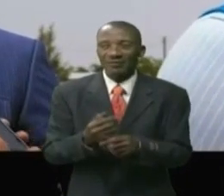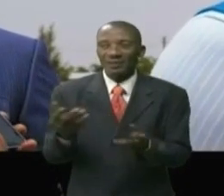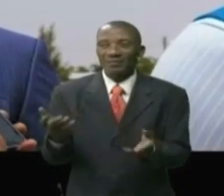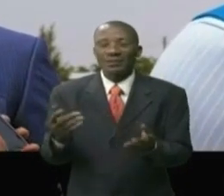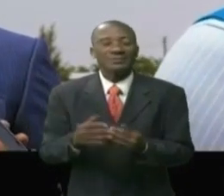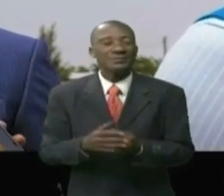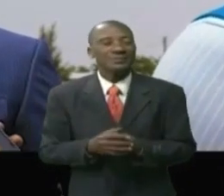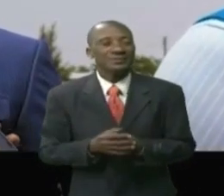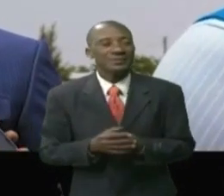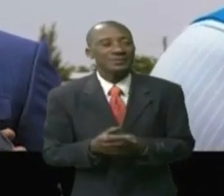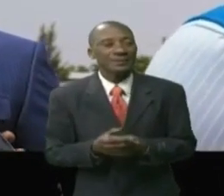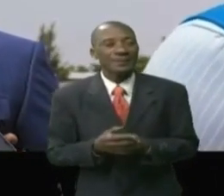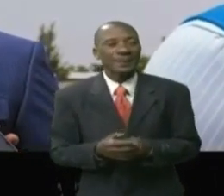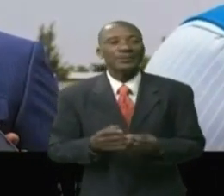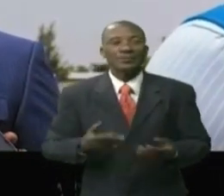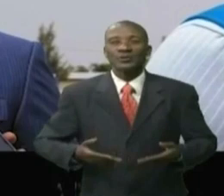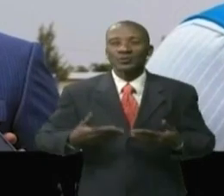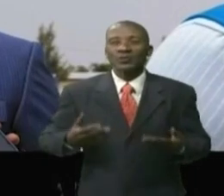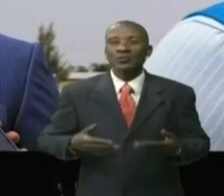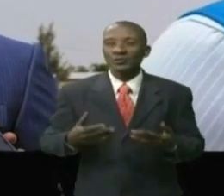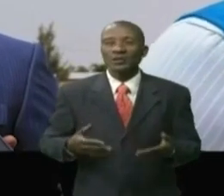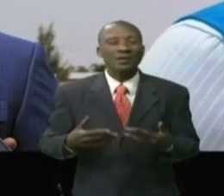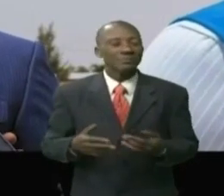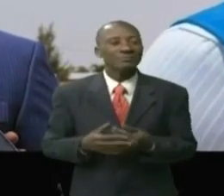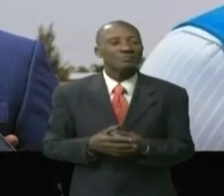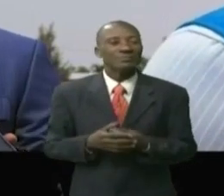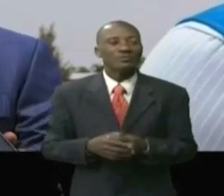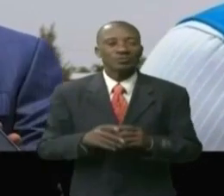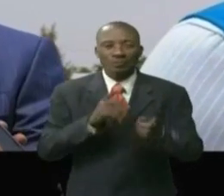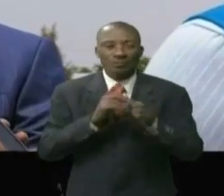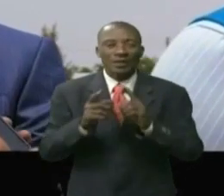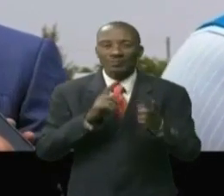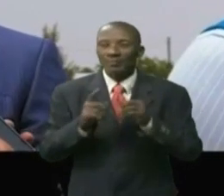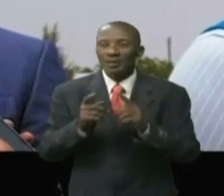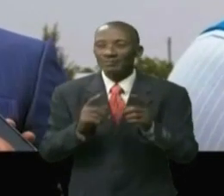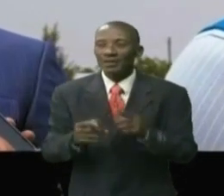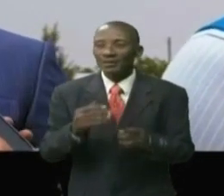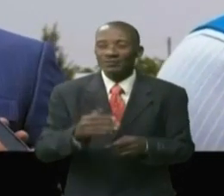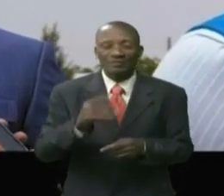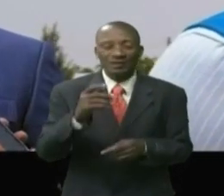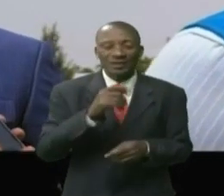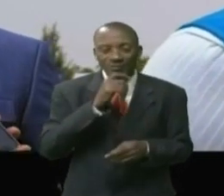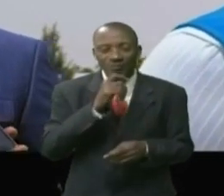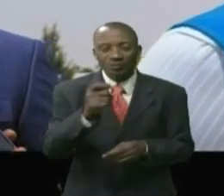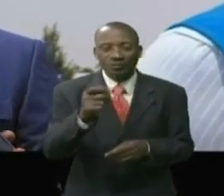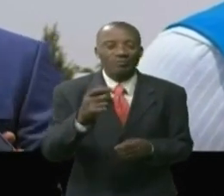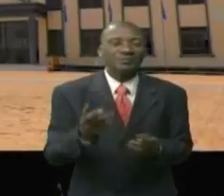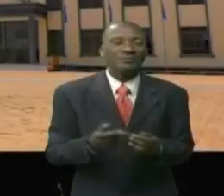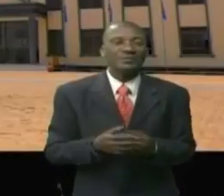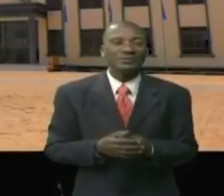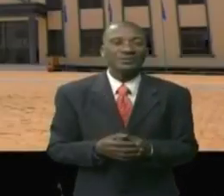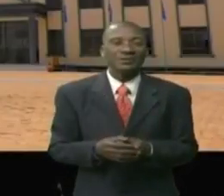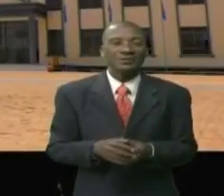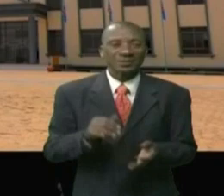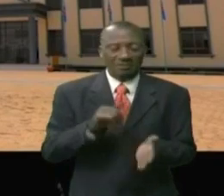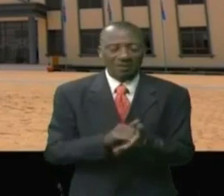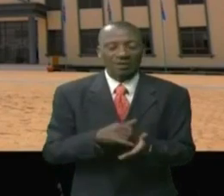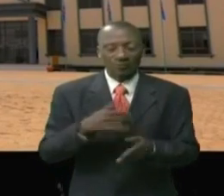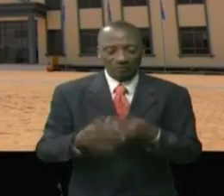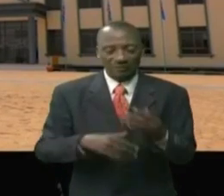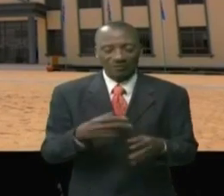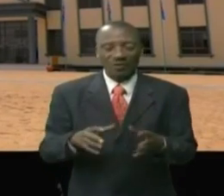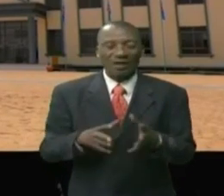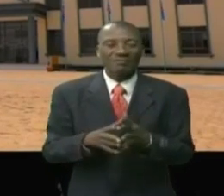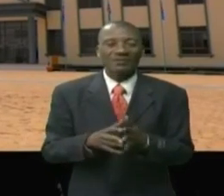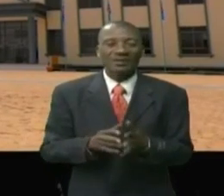fini euh de donner des sous au bailleurs ils vont avoir leurs bâtiments propres ils vont travailler dans ce beau